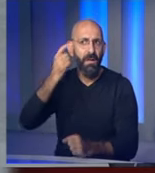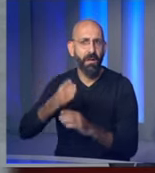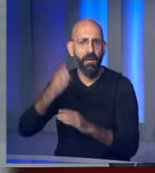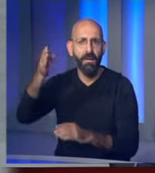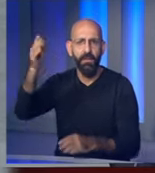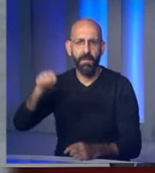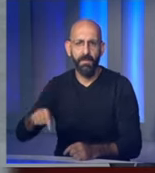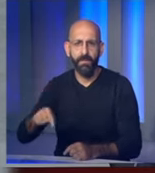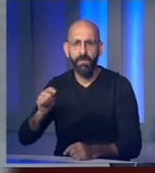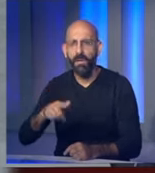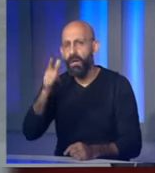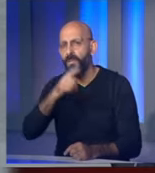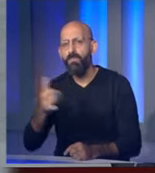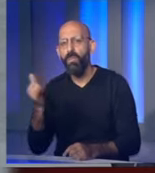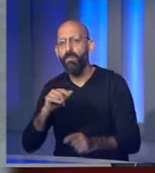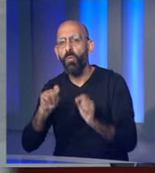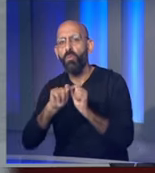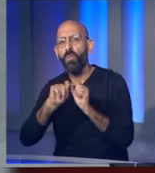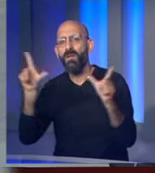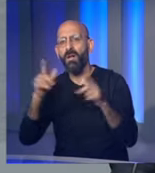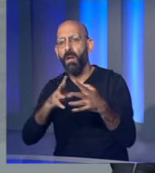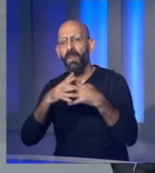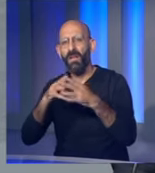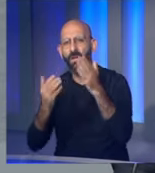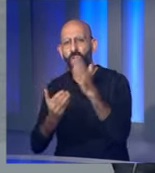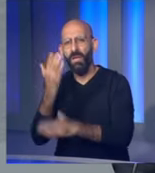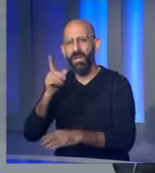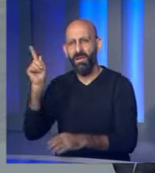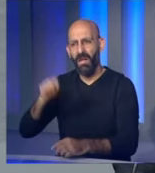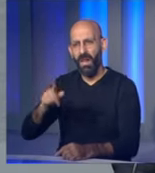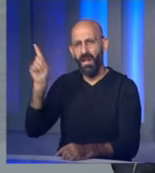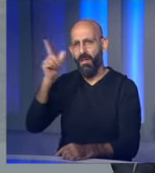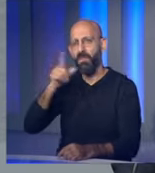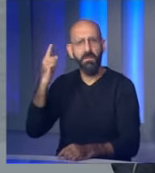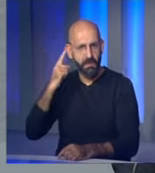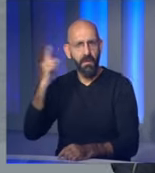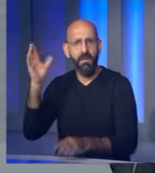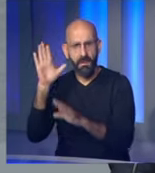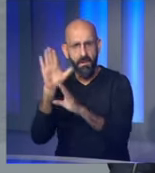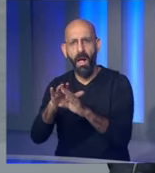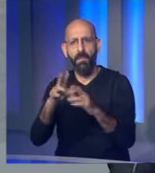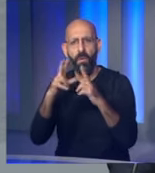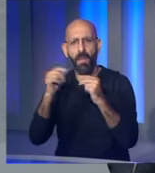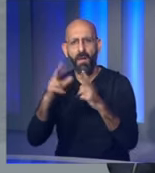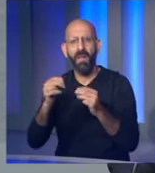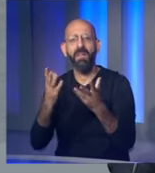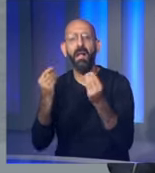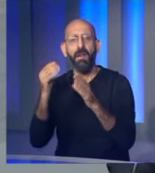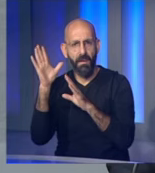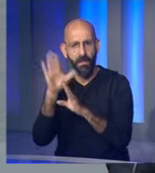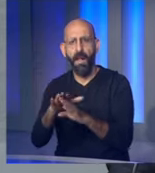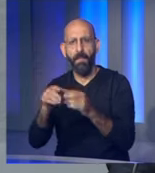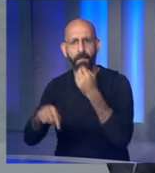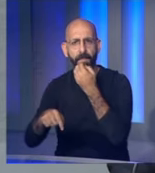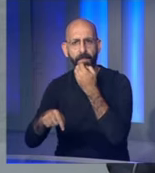امريكيه معنيه بالاستثمار معنيه بالاقتصاد معنيه بمشاريع البنى التحتيه انه